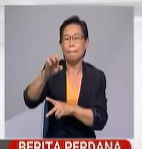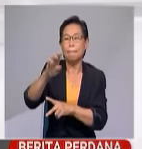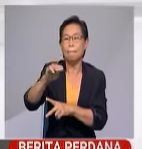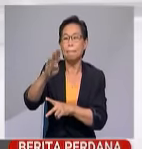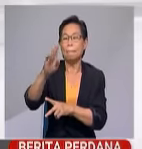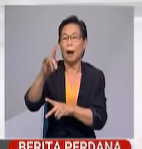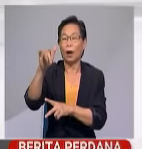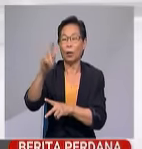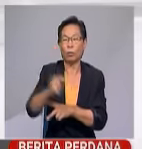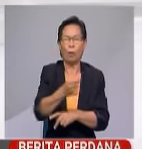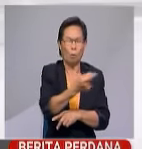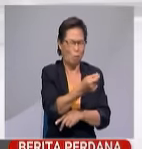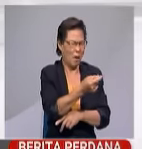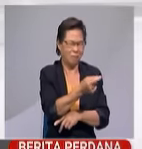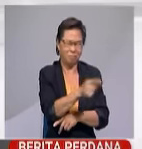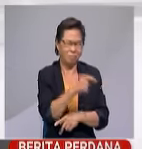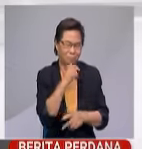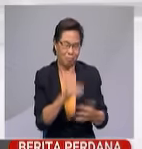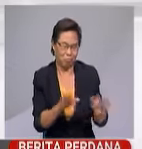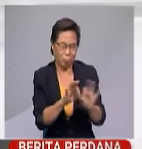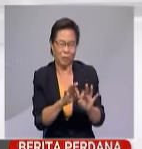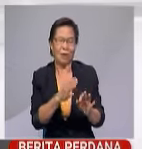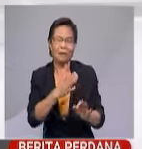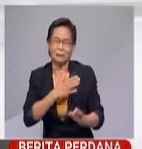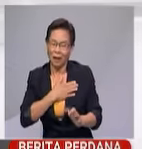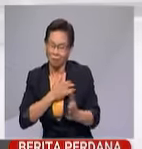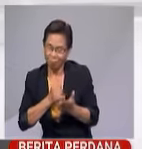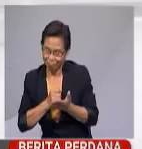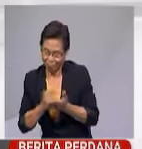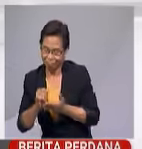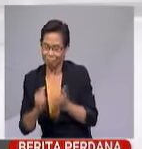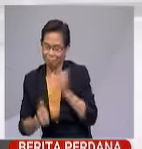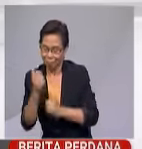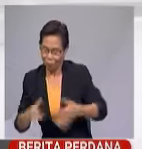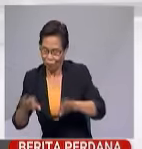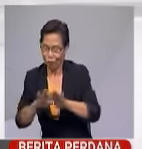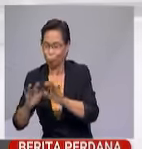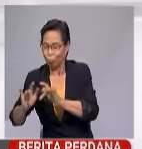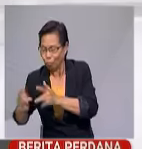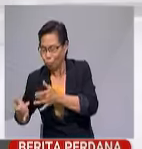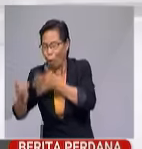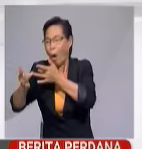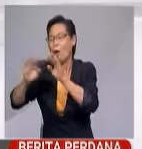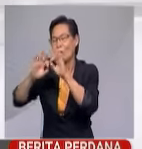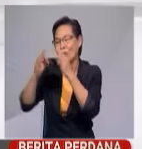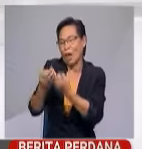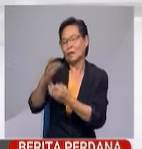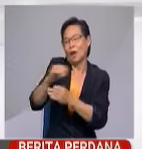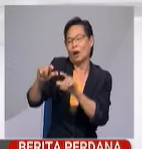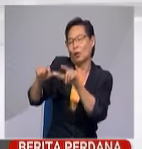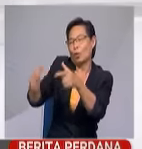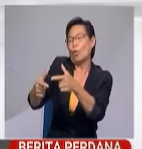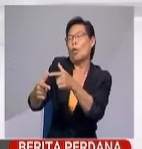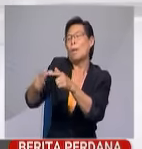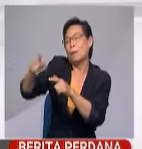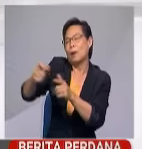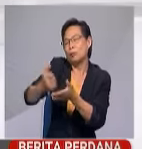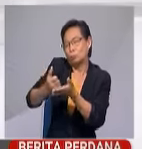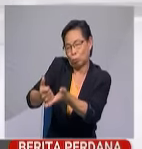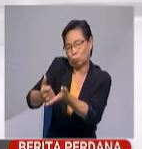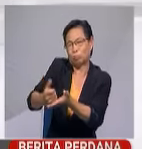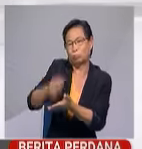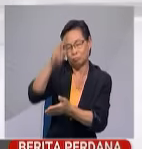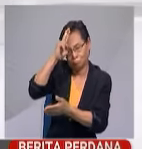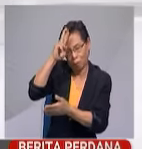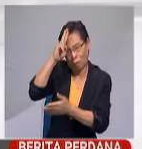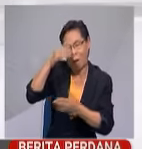Bukan nilai ringgit menjadi ukuran, tetapi niat ikhlas untuk meringankan beban keluarga dan golongan yang memerlukan. Julung kali